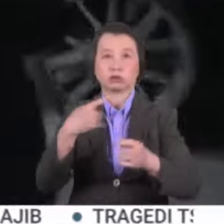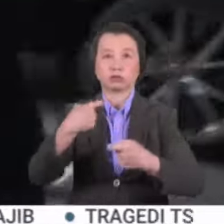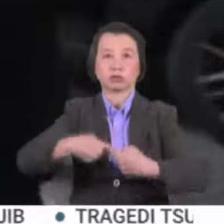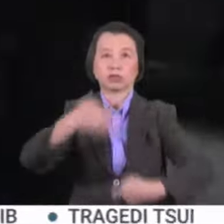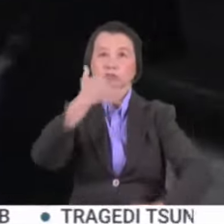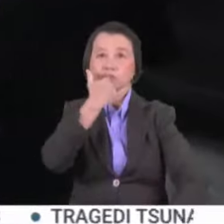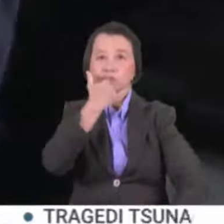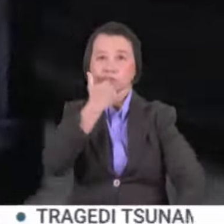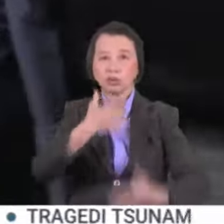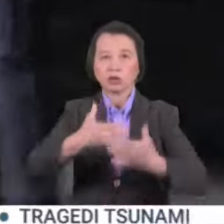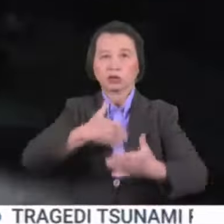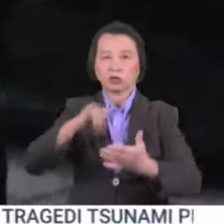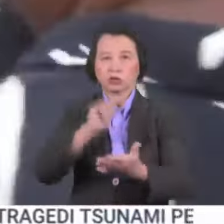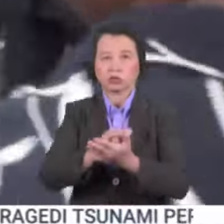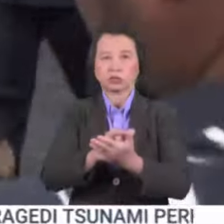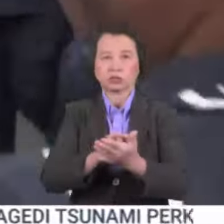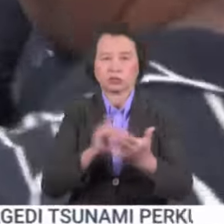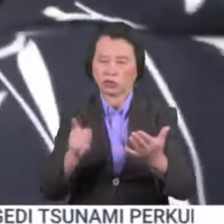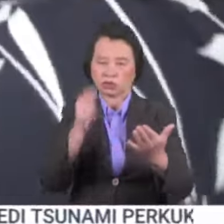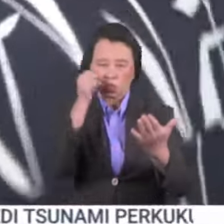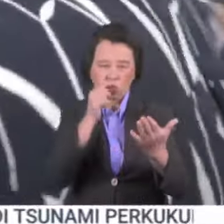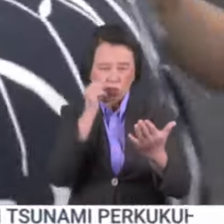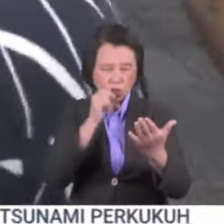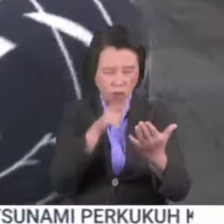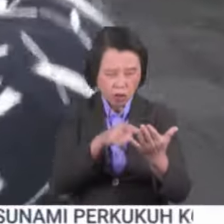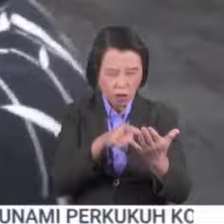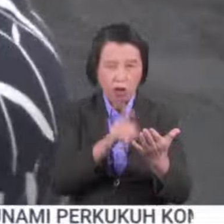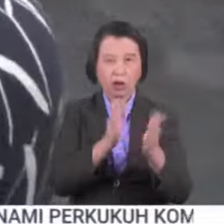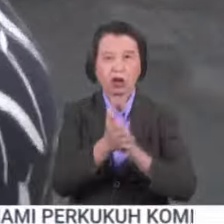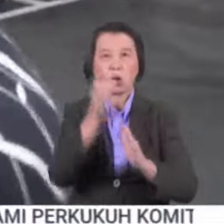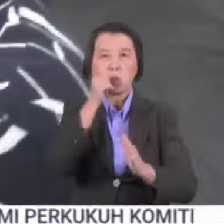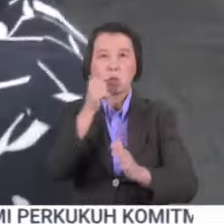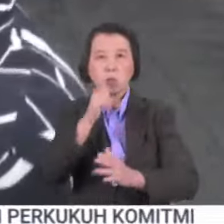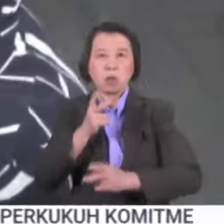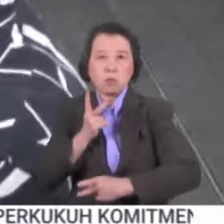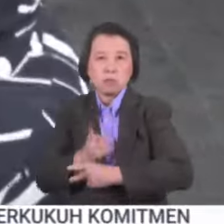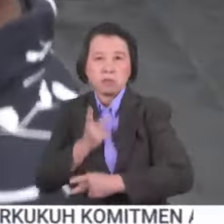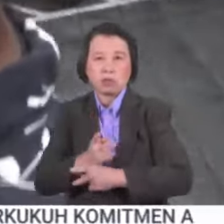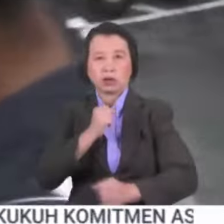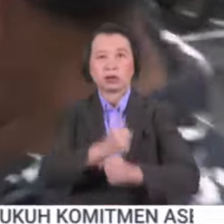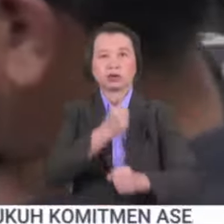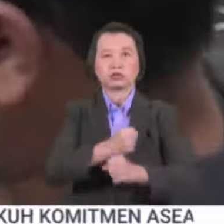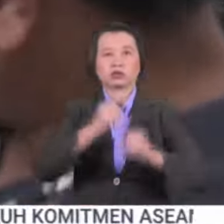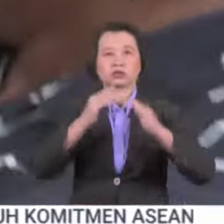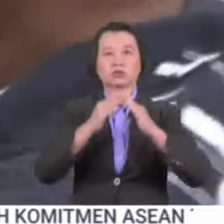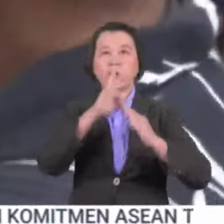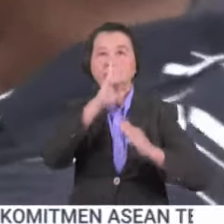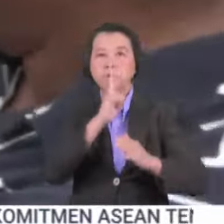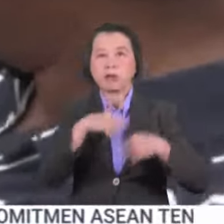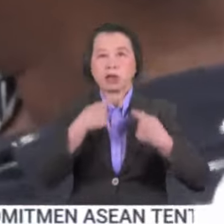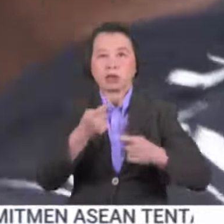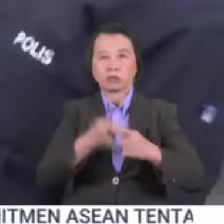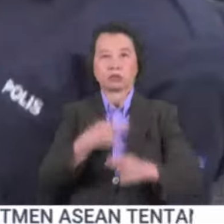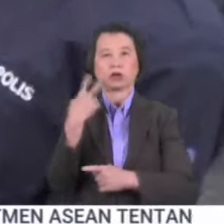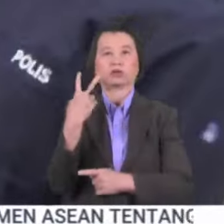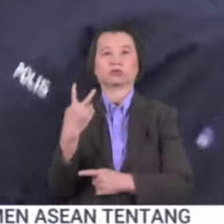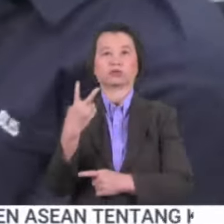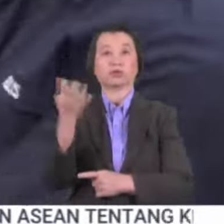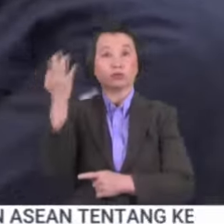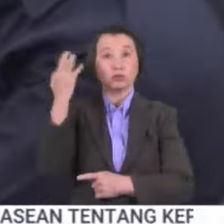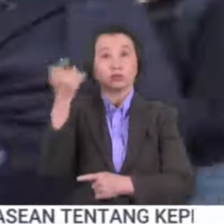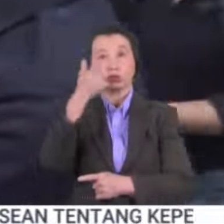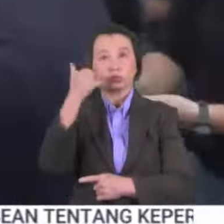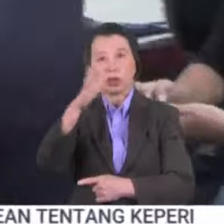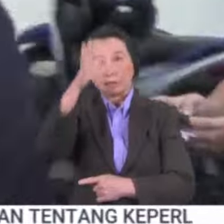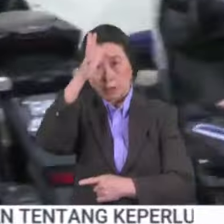kesalahan. Sebelum ini, tular dakwaan seorang wanita yang dijadikan perempuan simpanan dan bekerja di Rumah Merah sejak Februari lalu